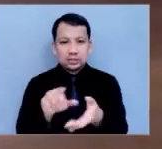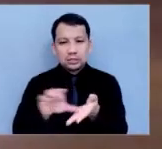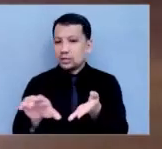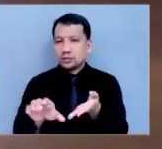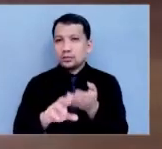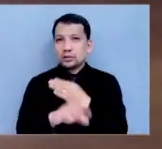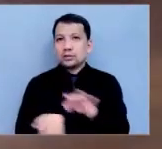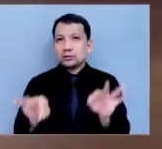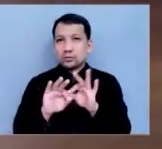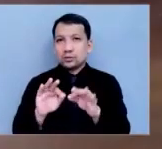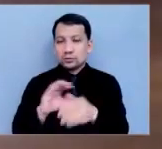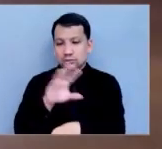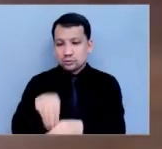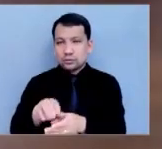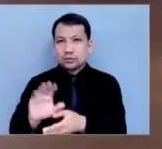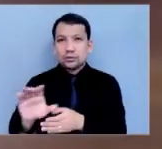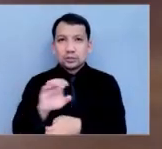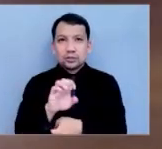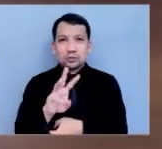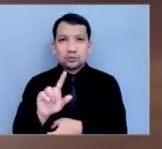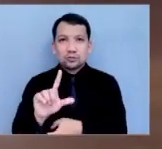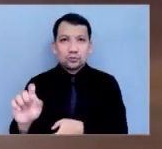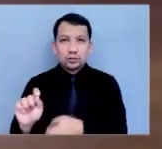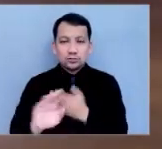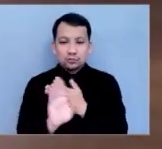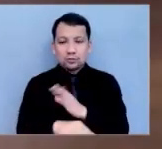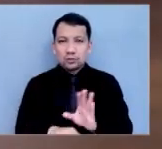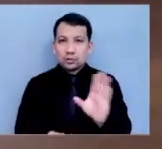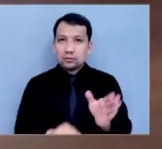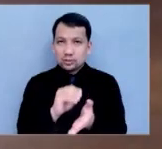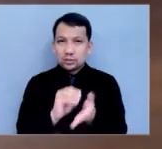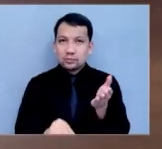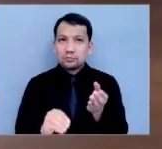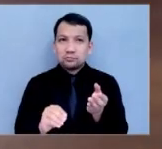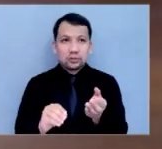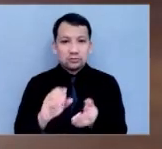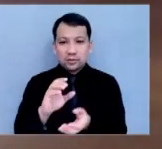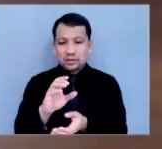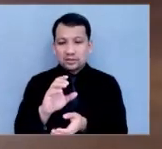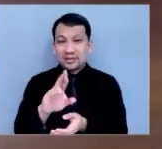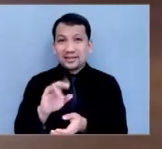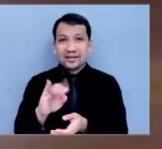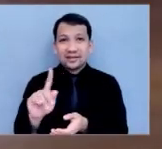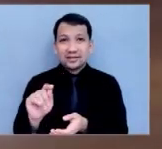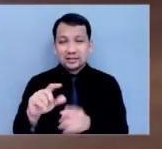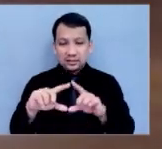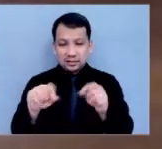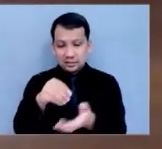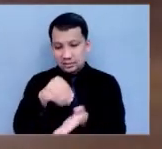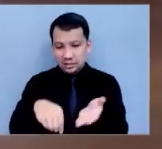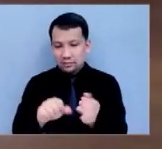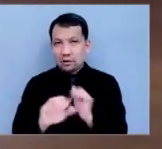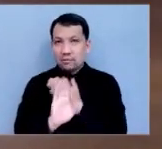kundi ipapasok ito sa e-wallet o kaya ibabalik sa mga credit card. Sa ganitong paraan, mas mahigpit ang seguridad at